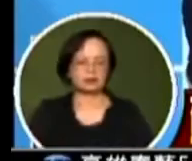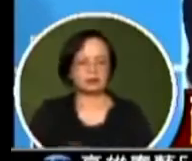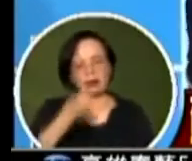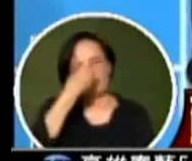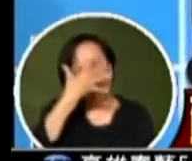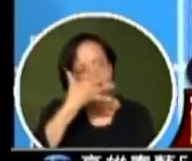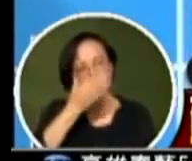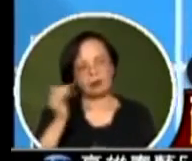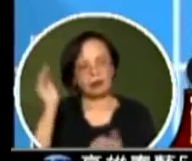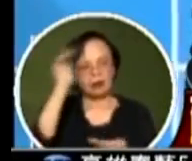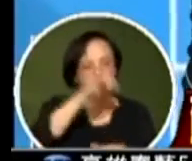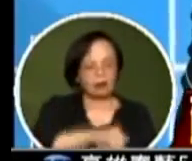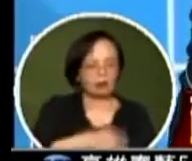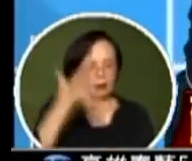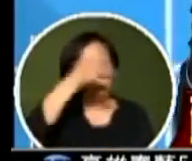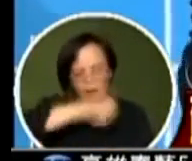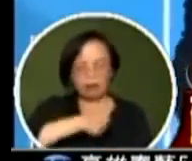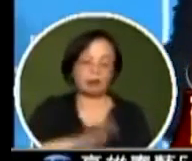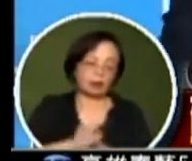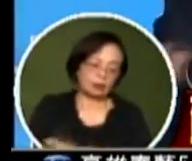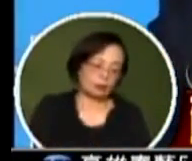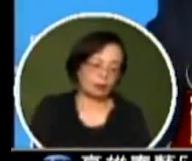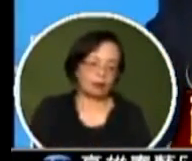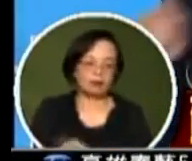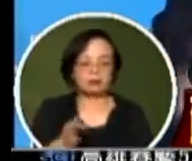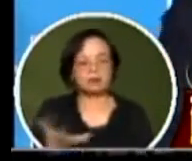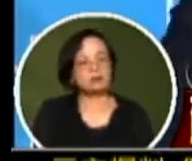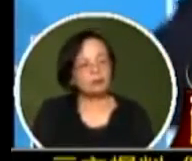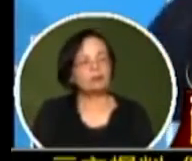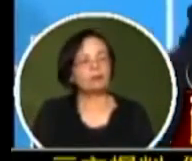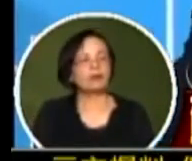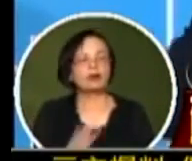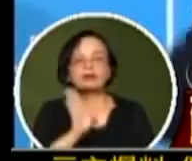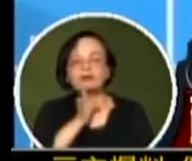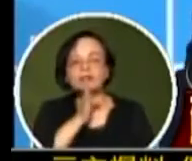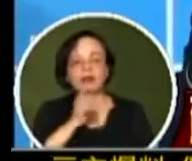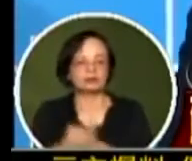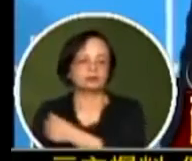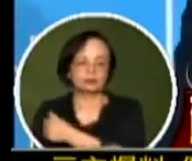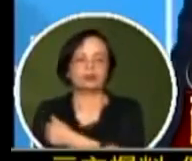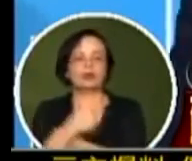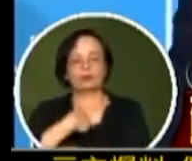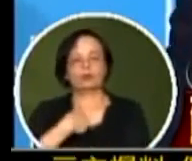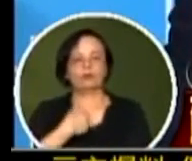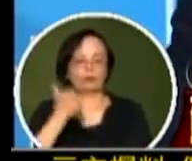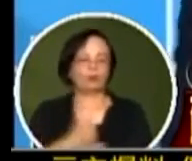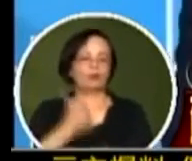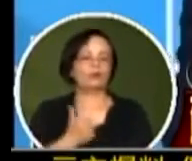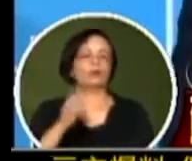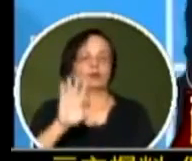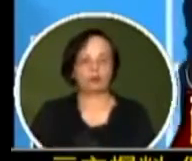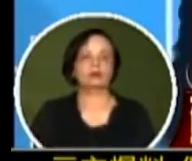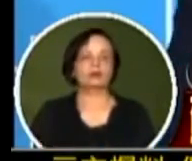人讲，啊，这犯地下咧骗票啊，较有可能。结果呢，大家拢认为我袂调，最后我是以台南县最高票来当选